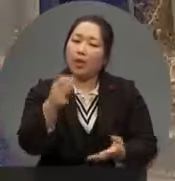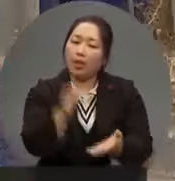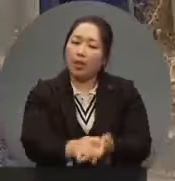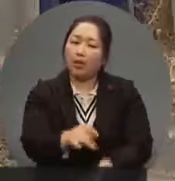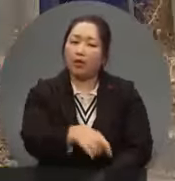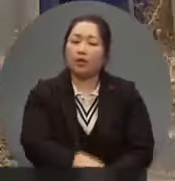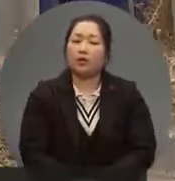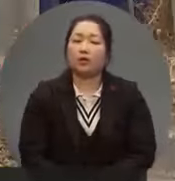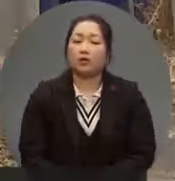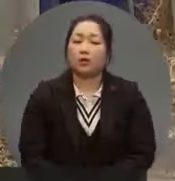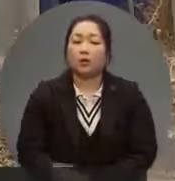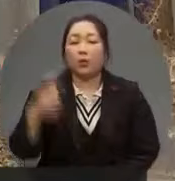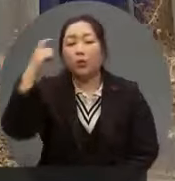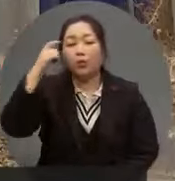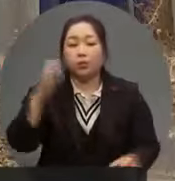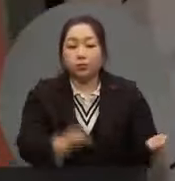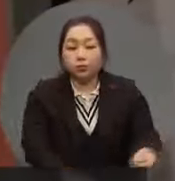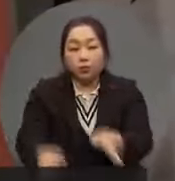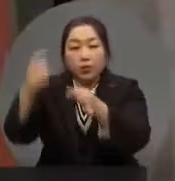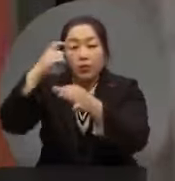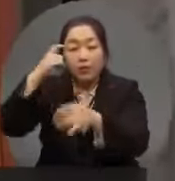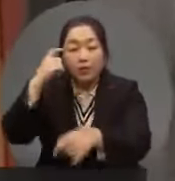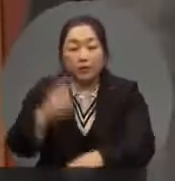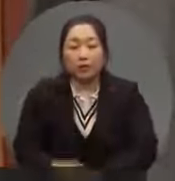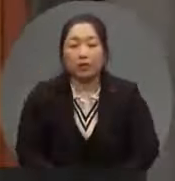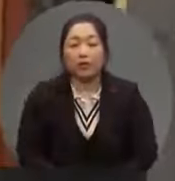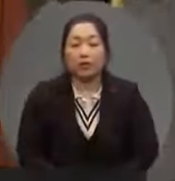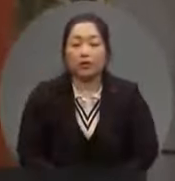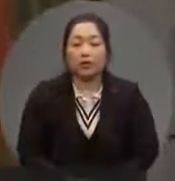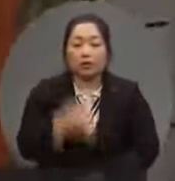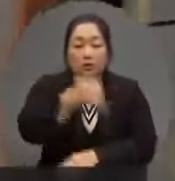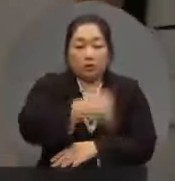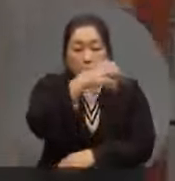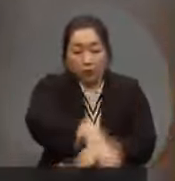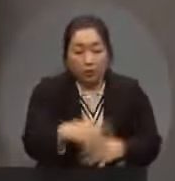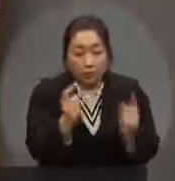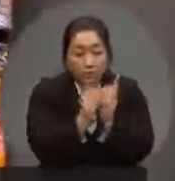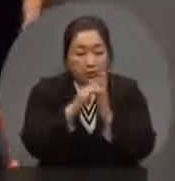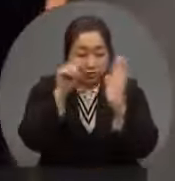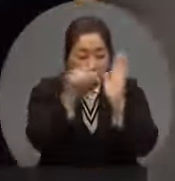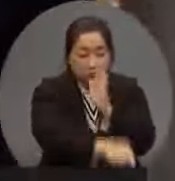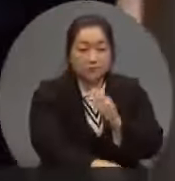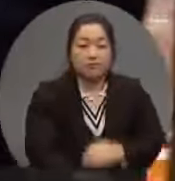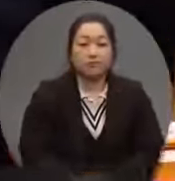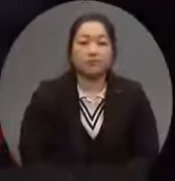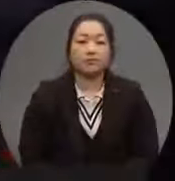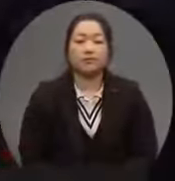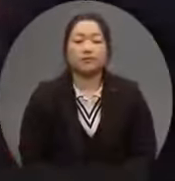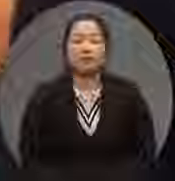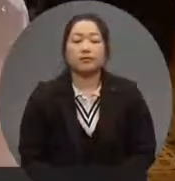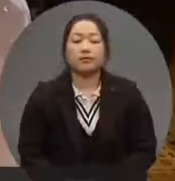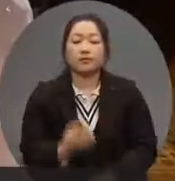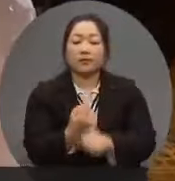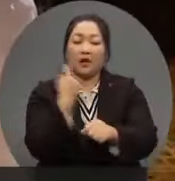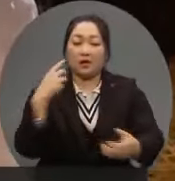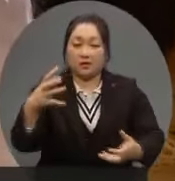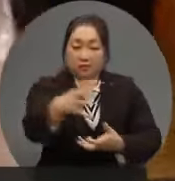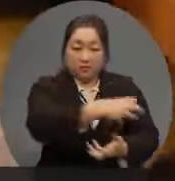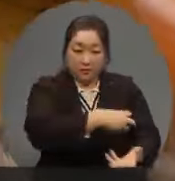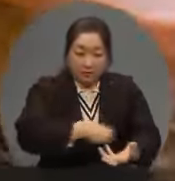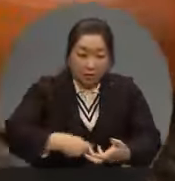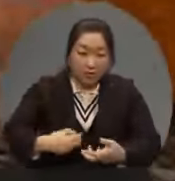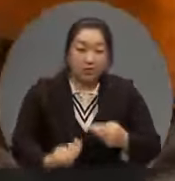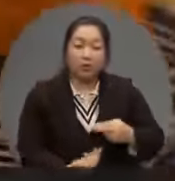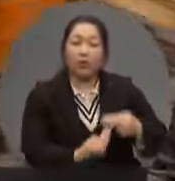있는데 왜 이렇게 올랐을까 농가를 직접 찾아가 봤습니다 지난해 수확한 사과를 저장해